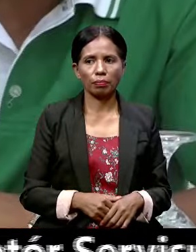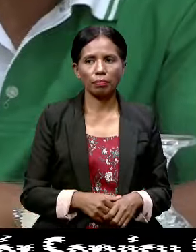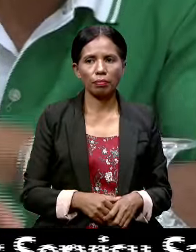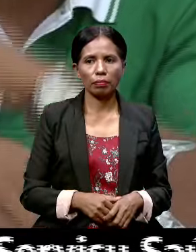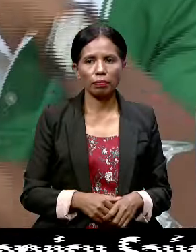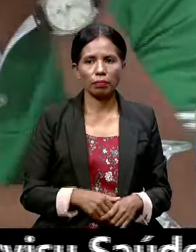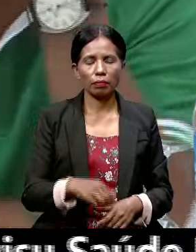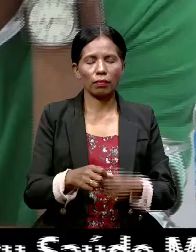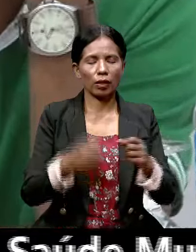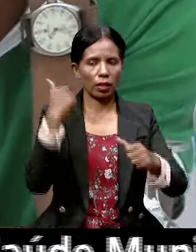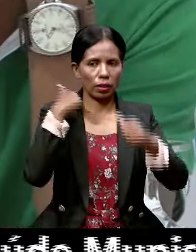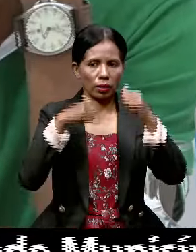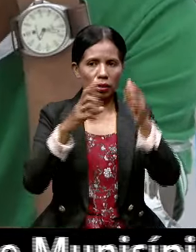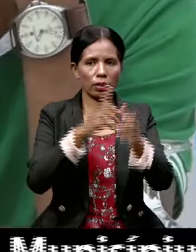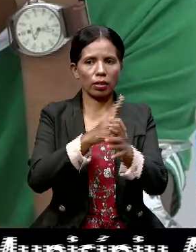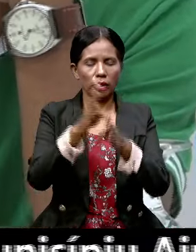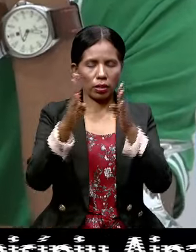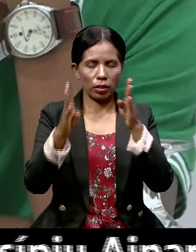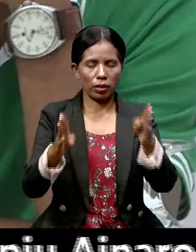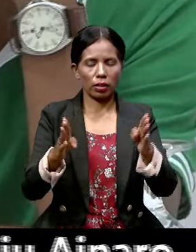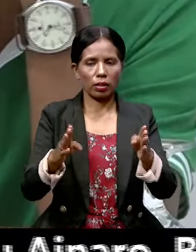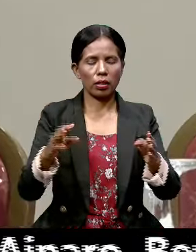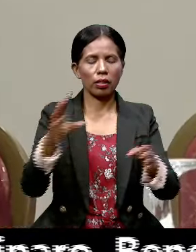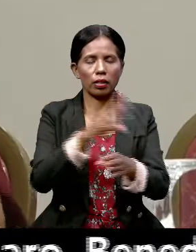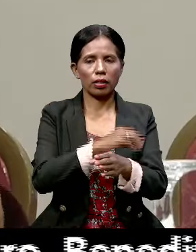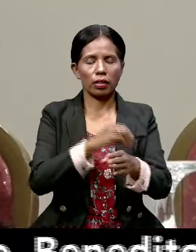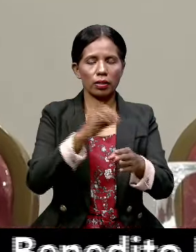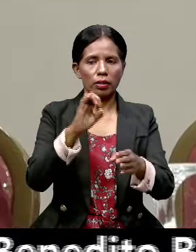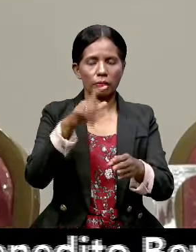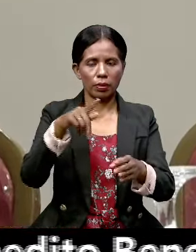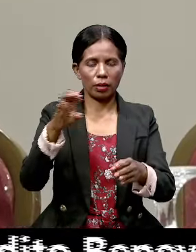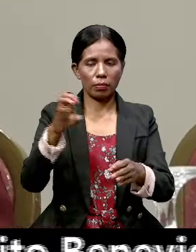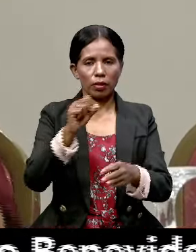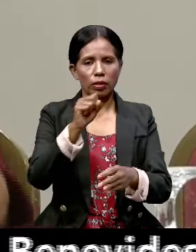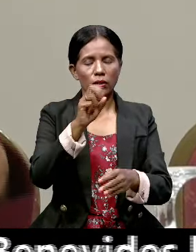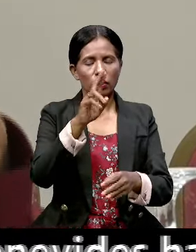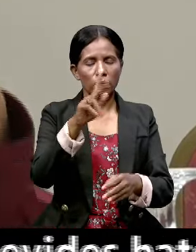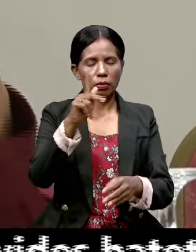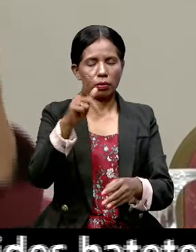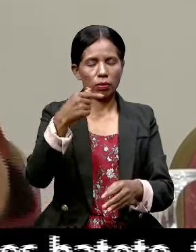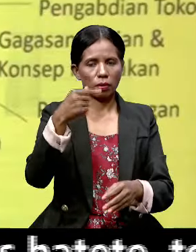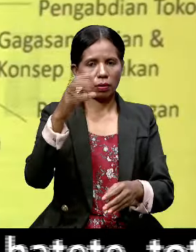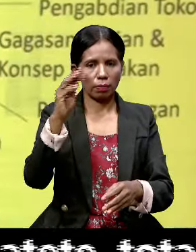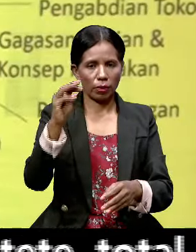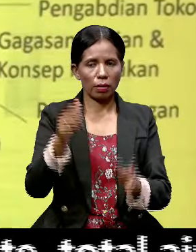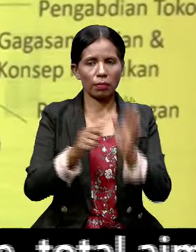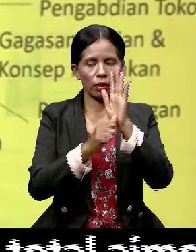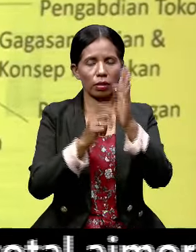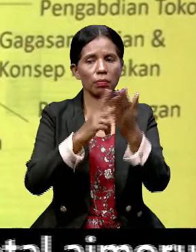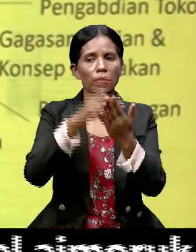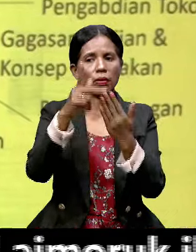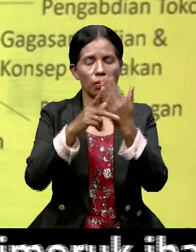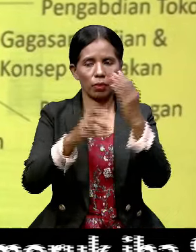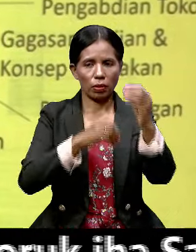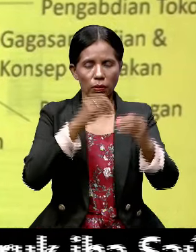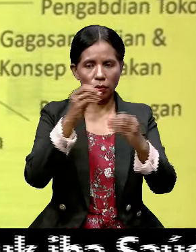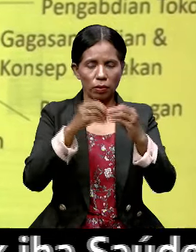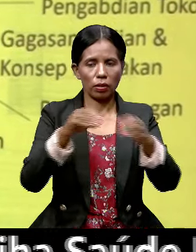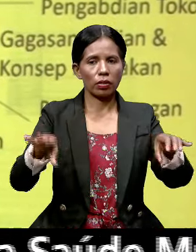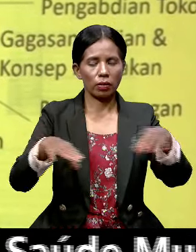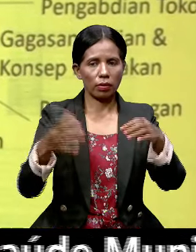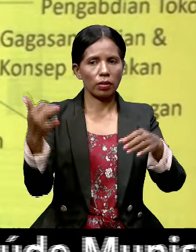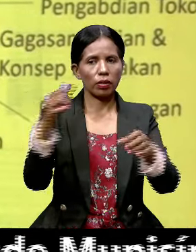E atividade ne diretor hubungan alumni IPV Sugma Kamazaya apresenta mos programa konaba serviço